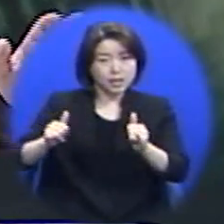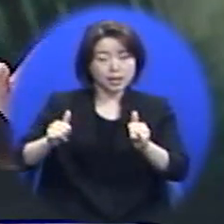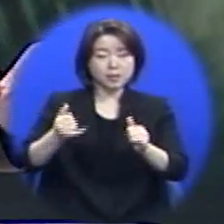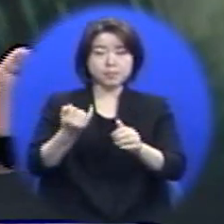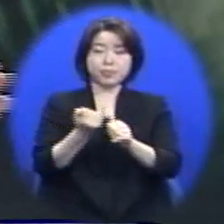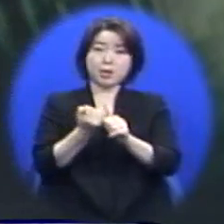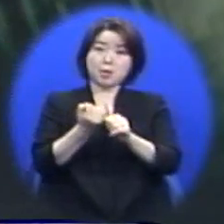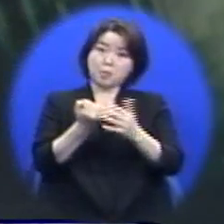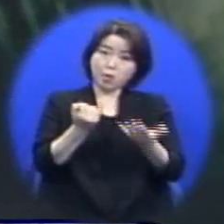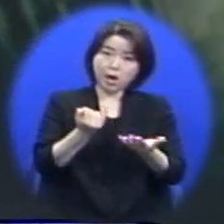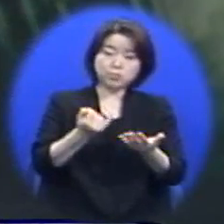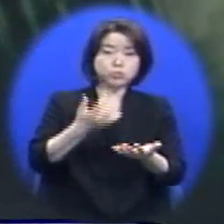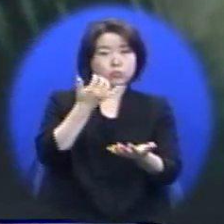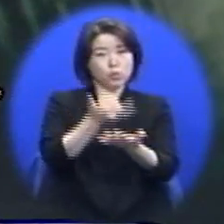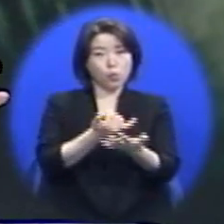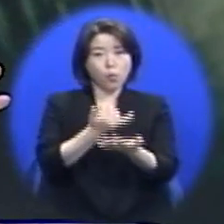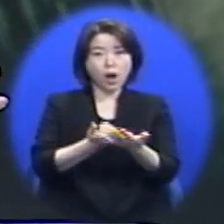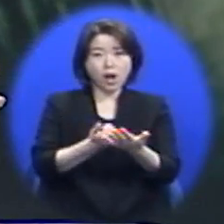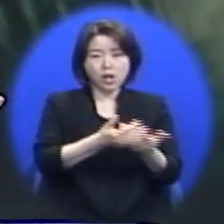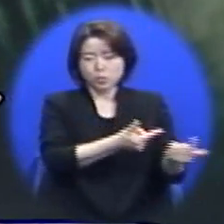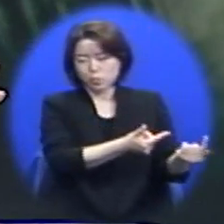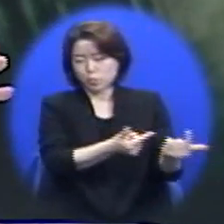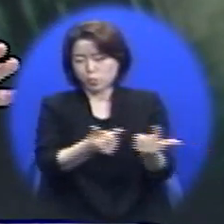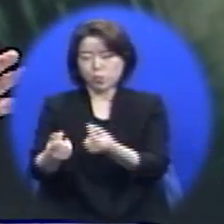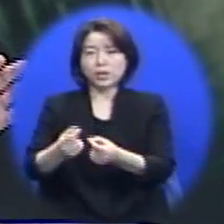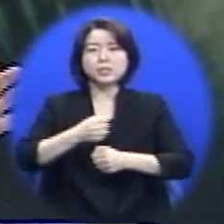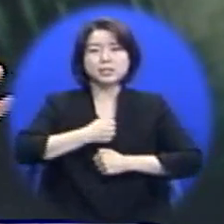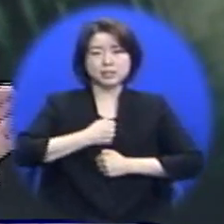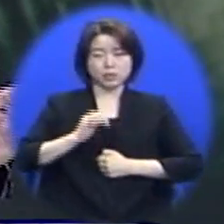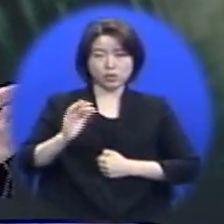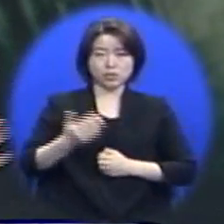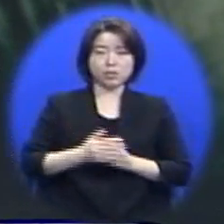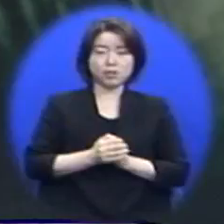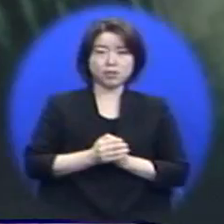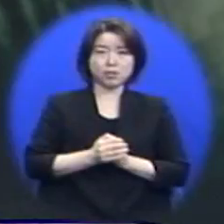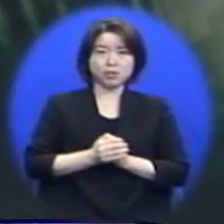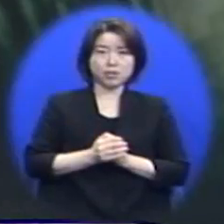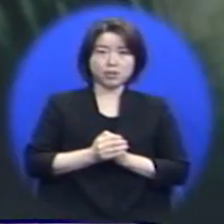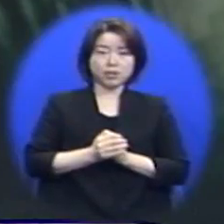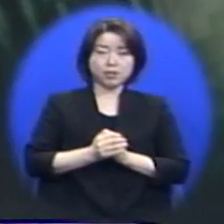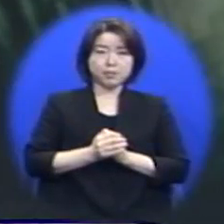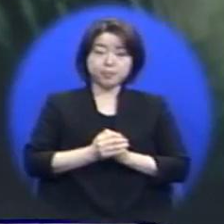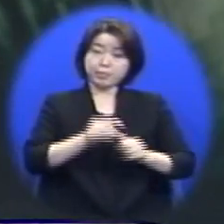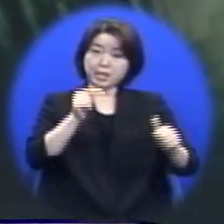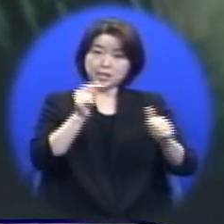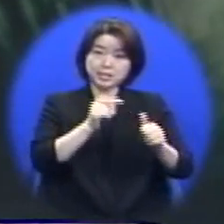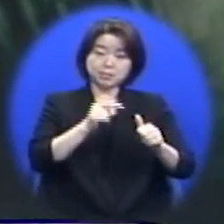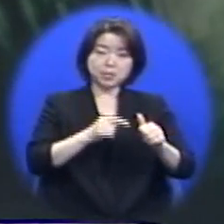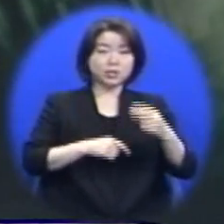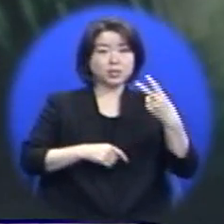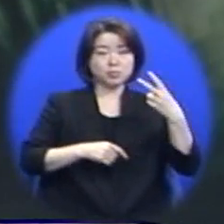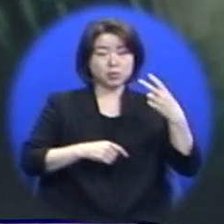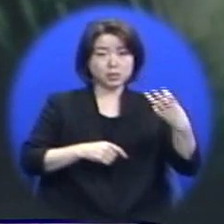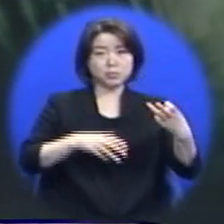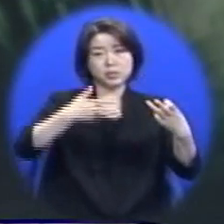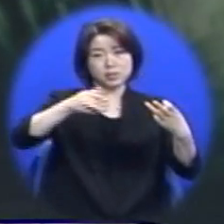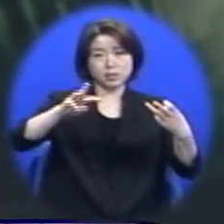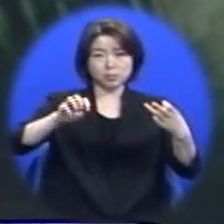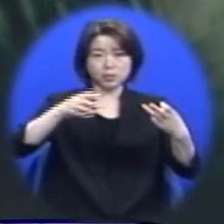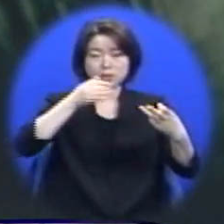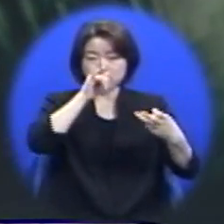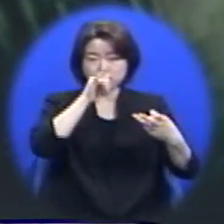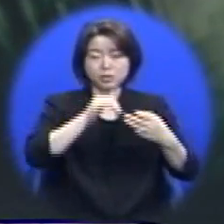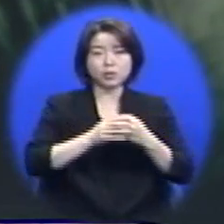과부나 고아까지 다 지켜야 한다. 신명기 16장 11절에 말씀하셨습니다. 출애굽기